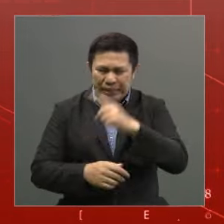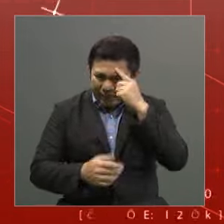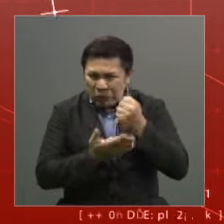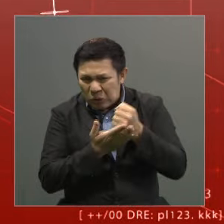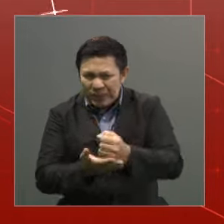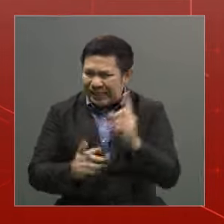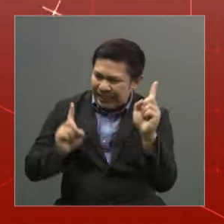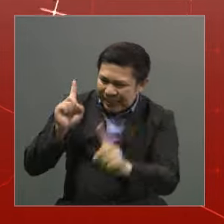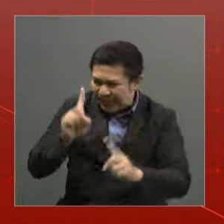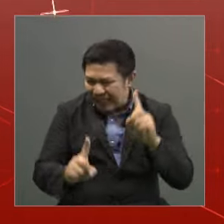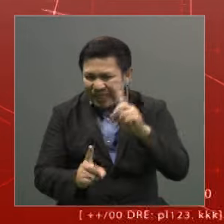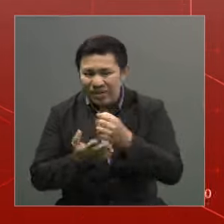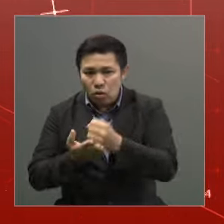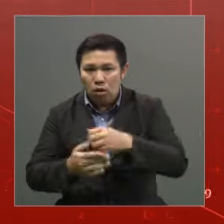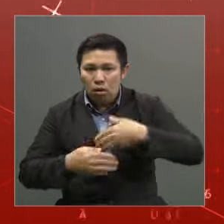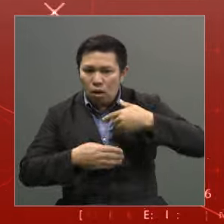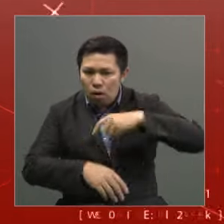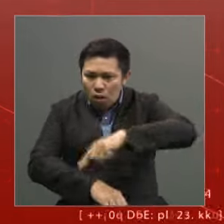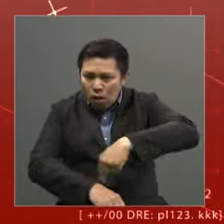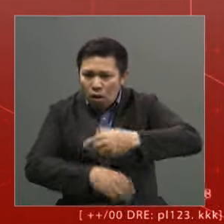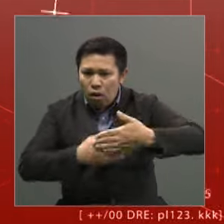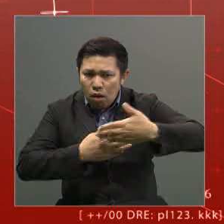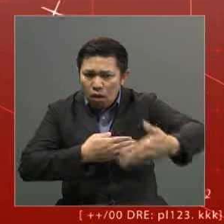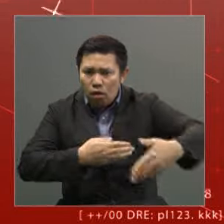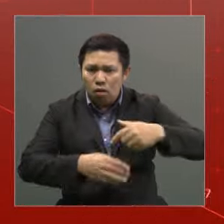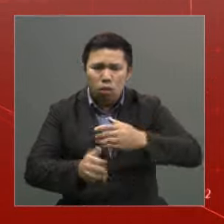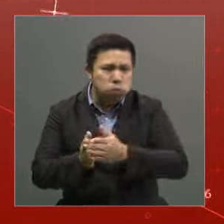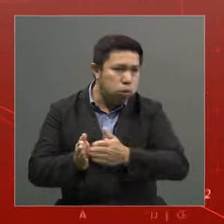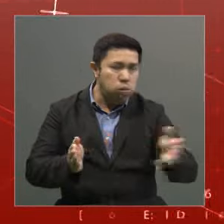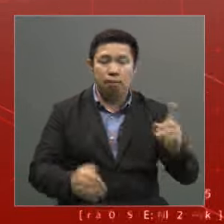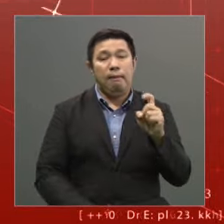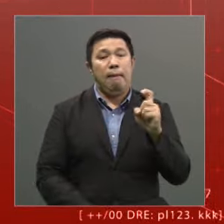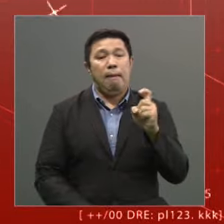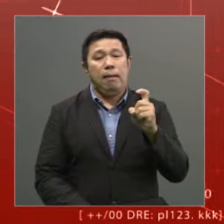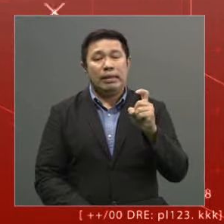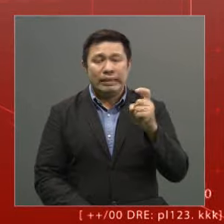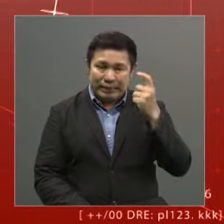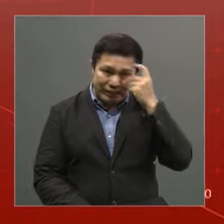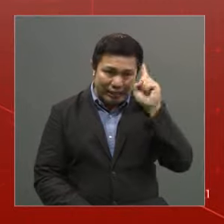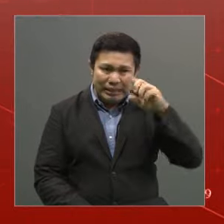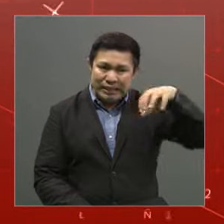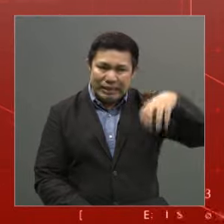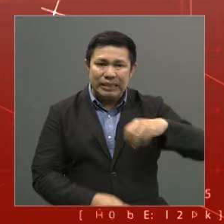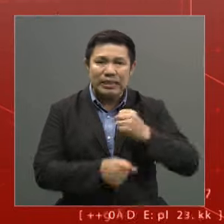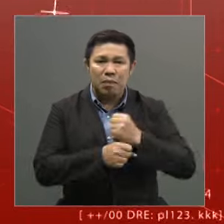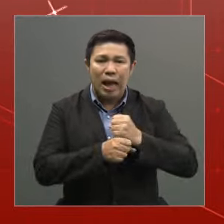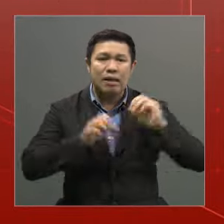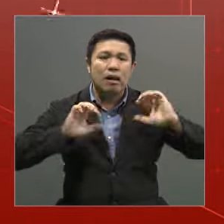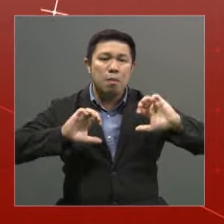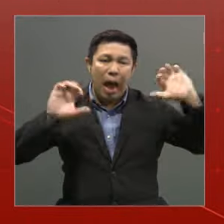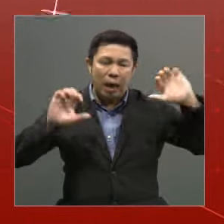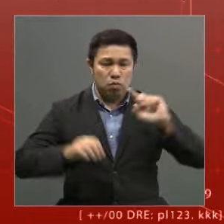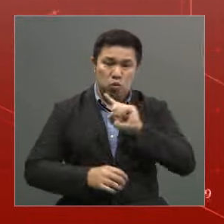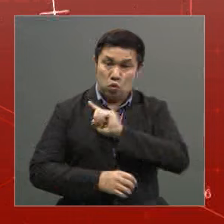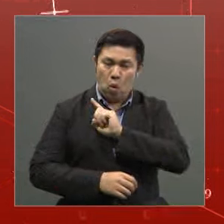ามช่วยๆกันแต่ทีนี้ในระยะยาวเนี่ยจะไปช่วยกันไปตลอดบางทีเขาก็ไม่ไหวเนาะก็คิดว่าควรจะมีหน่วยงานภาครัฐที่เกี่ยวข้องอย